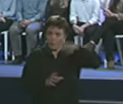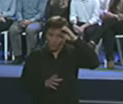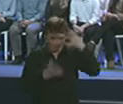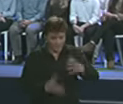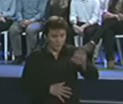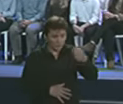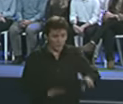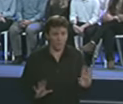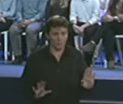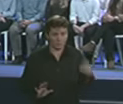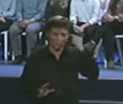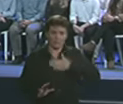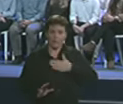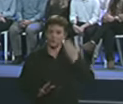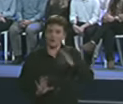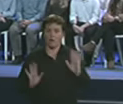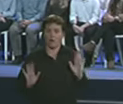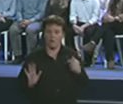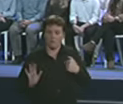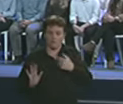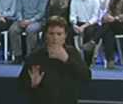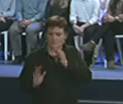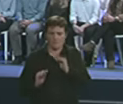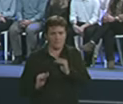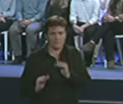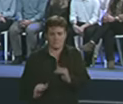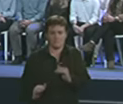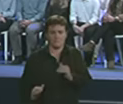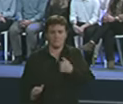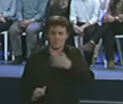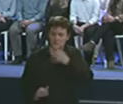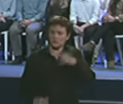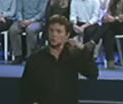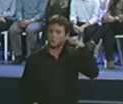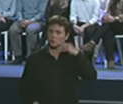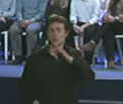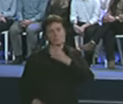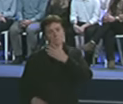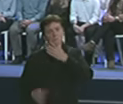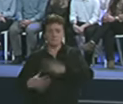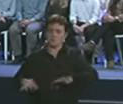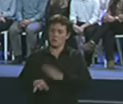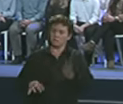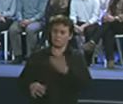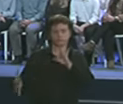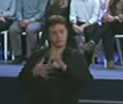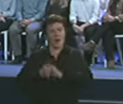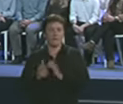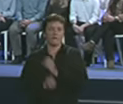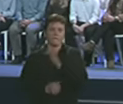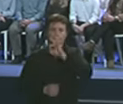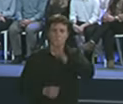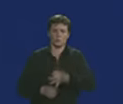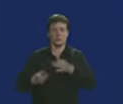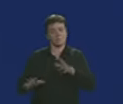connaissez ma position, je n'en ai jamais changé. Je considère que la Turquie est un grand pays, un pays allié de la France, mais